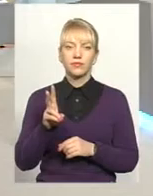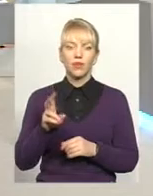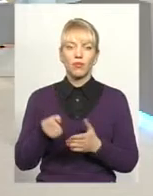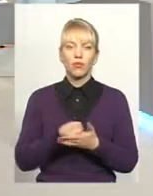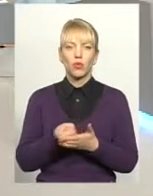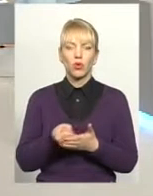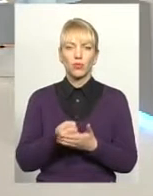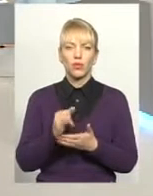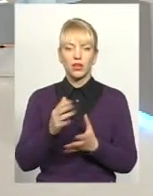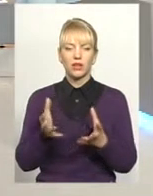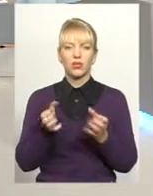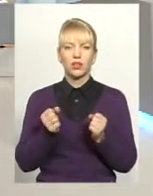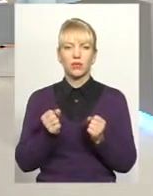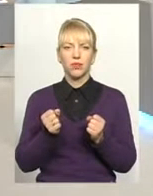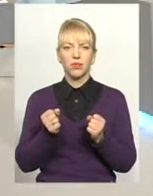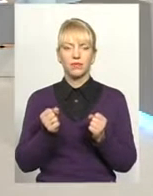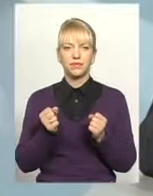пролобіювала і отримала